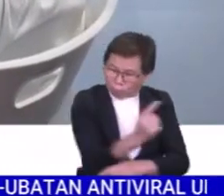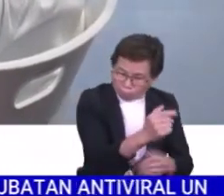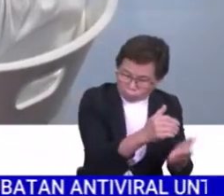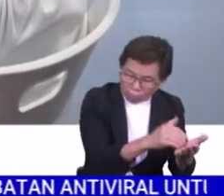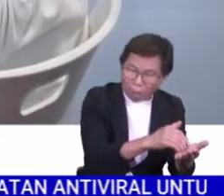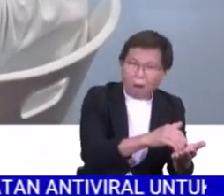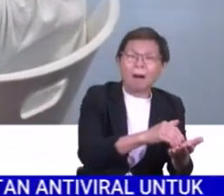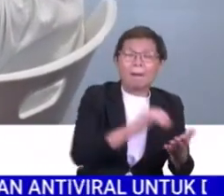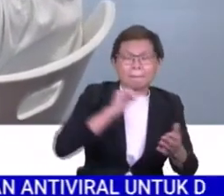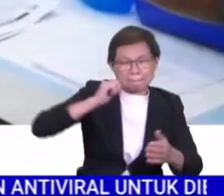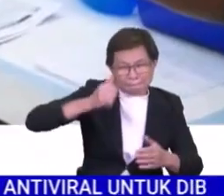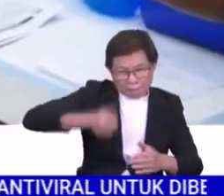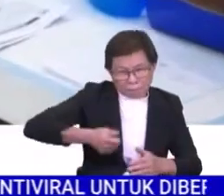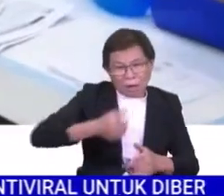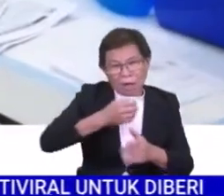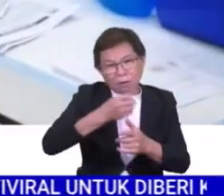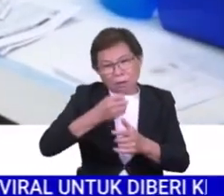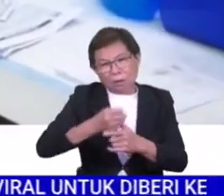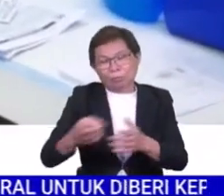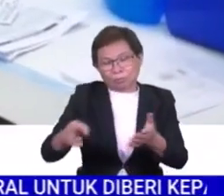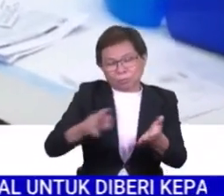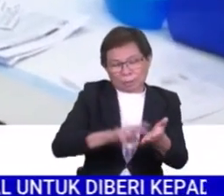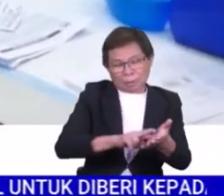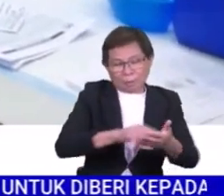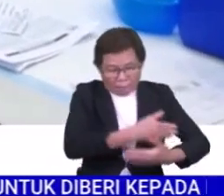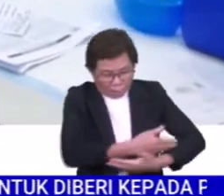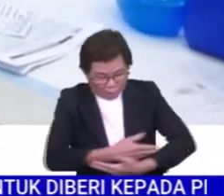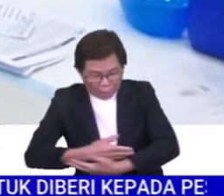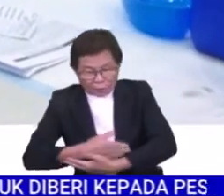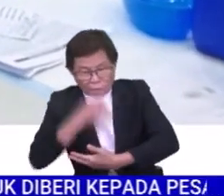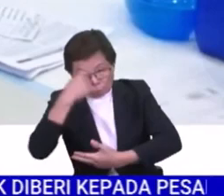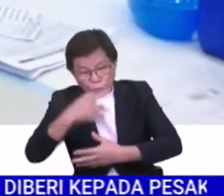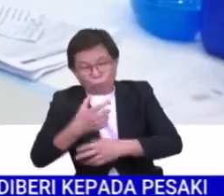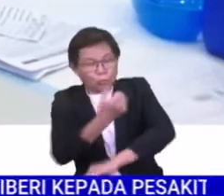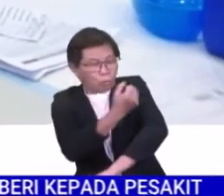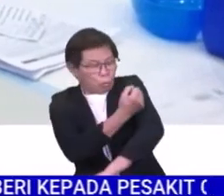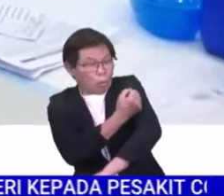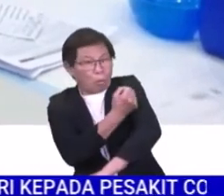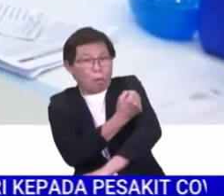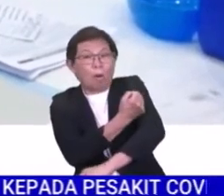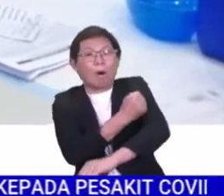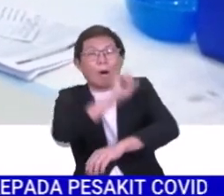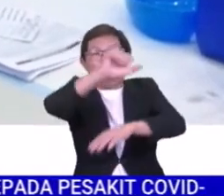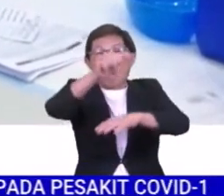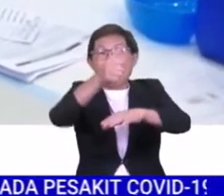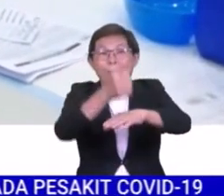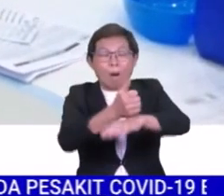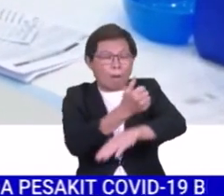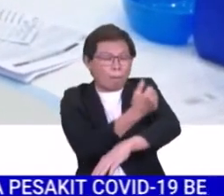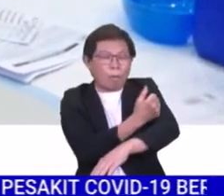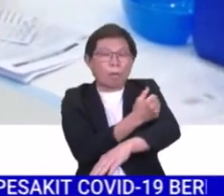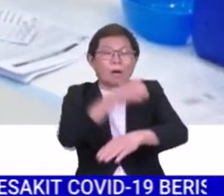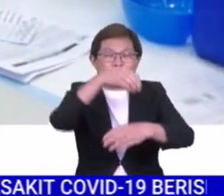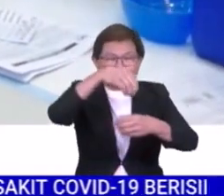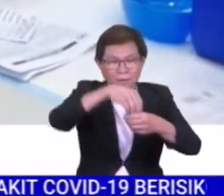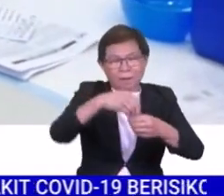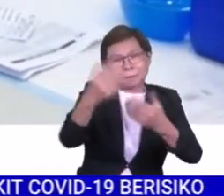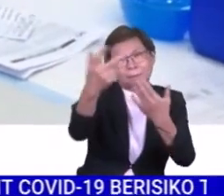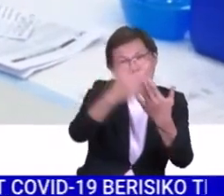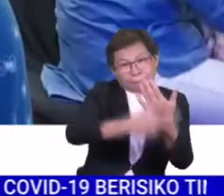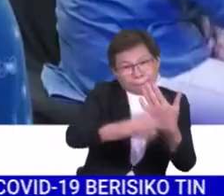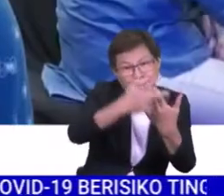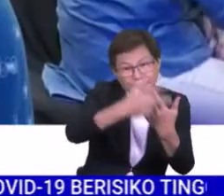tersebut pada keesokan hari atau mendaftarkan anak mereka untuk mendapatkan slot vaksinasi dalam aplikasi